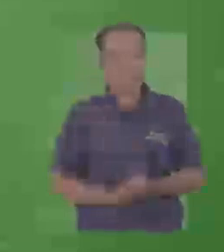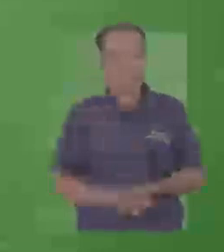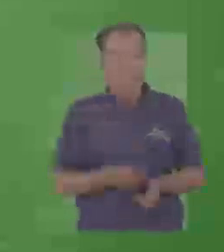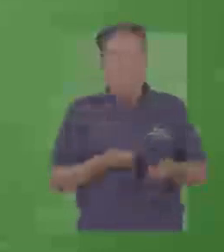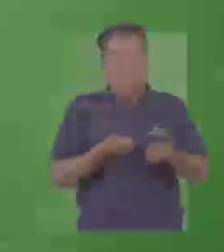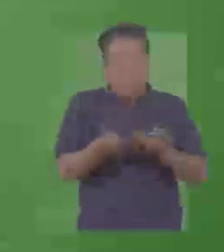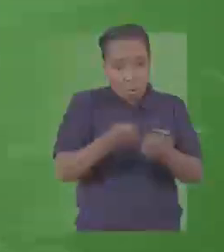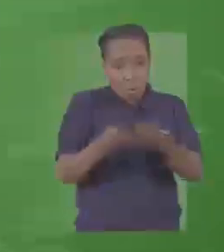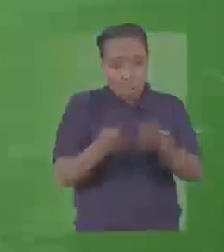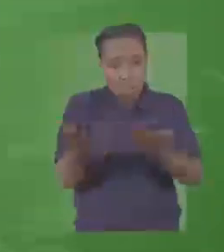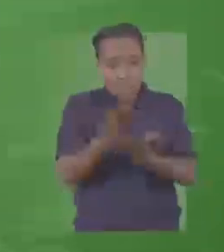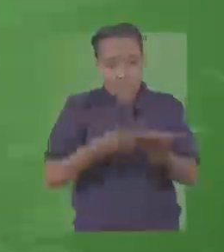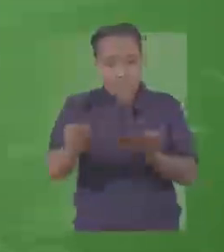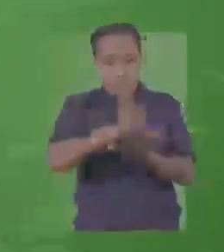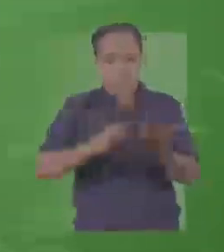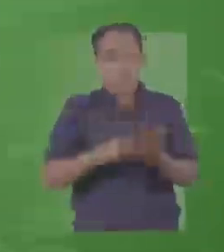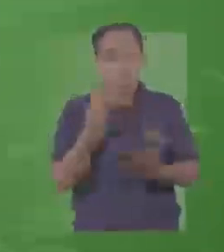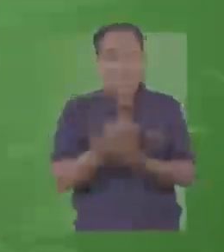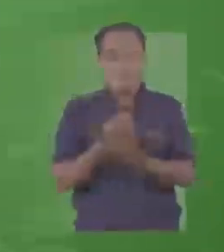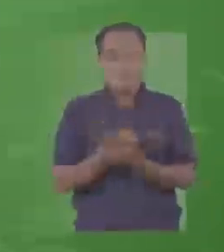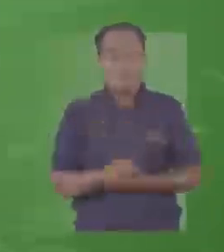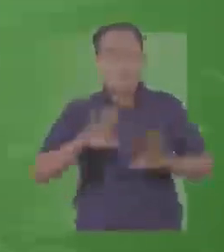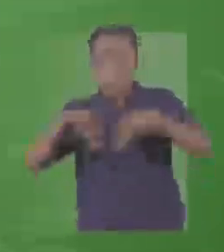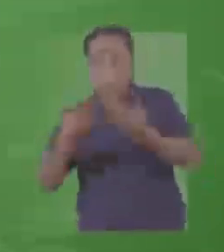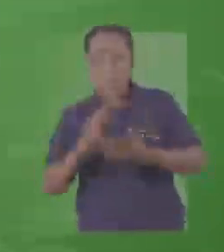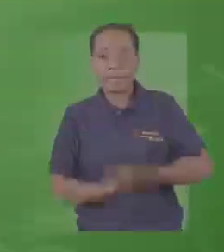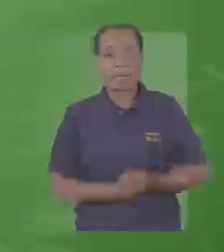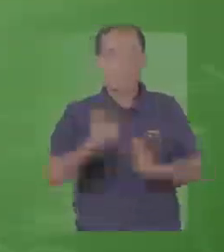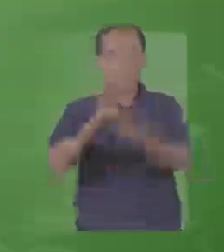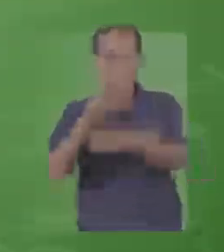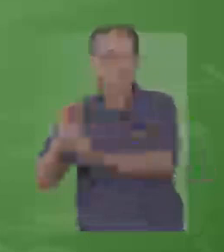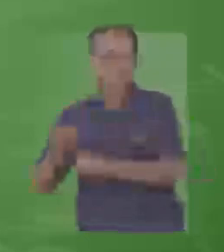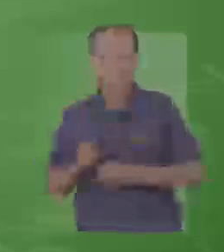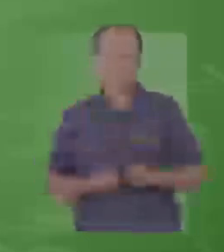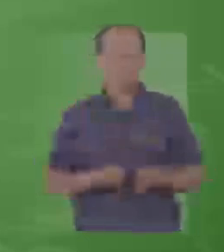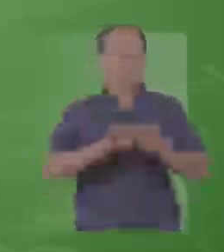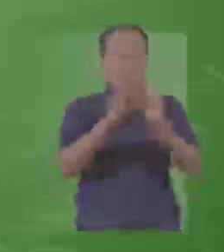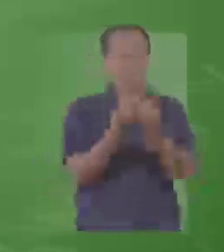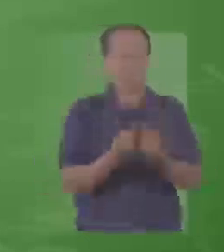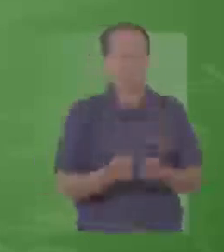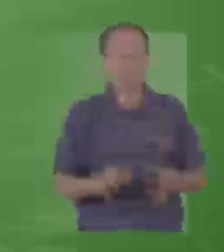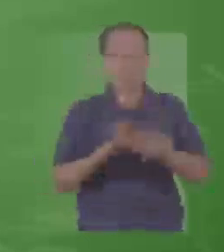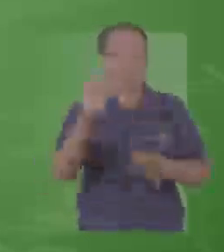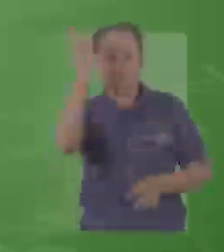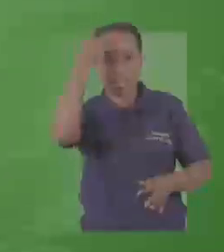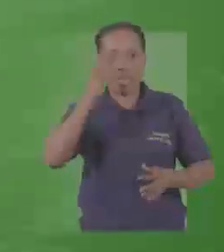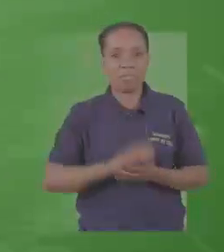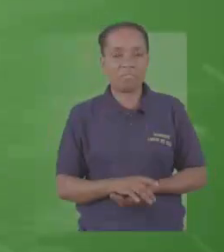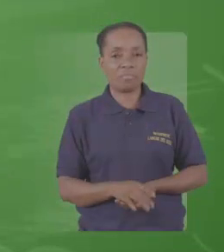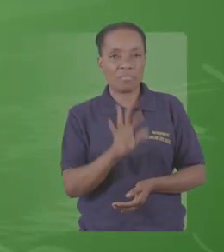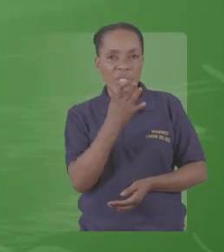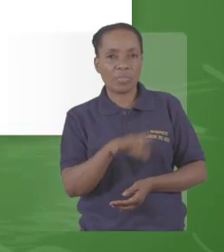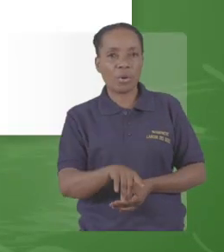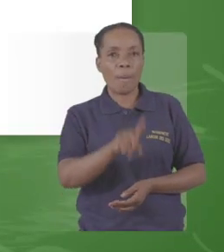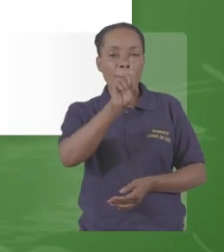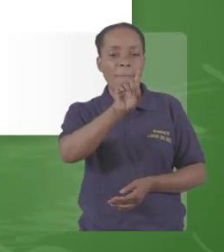la création de sociétés d'État. Environ 1700 entreprises en